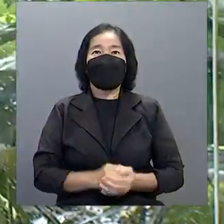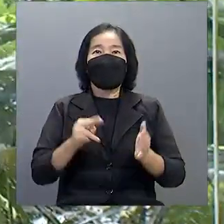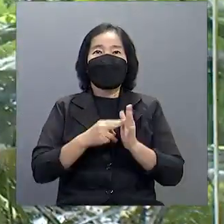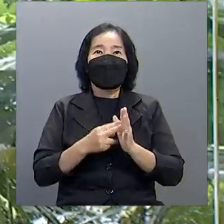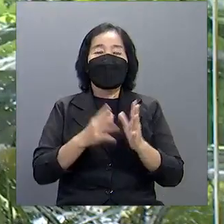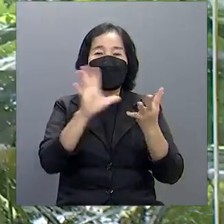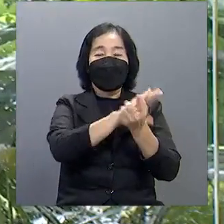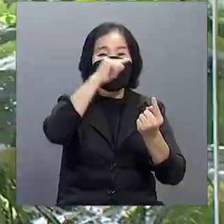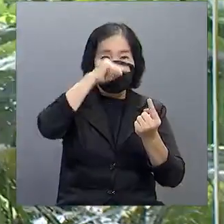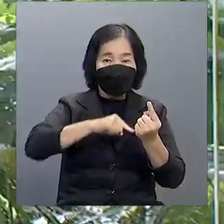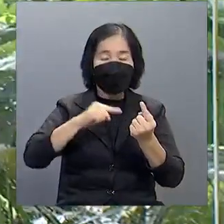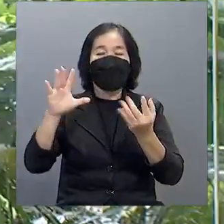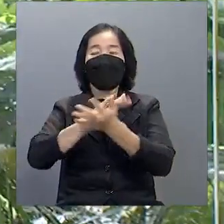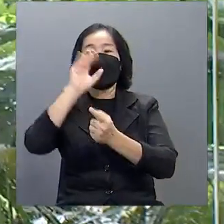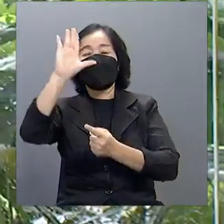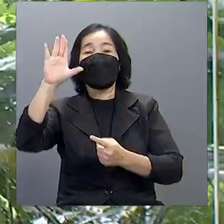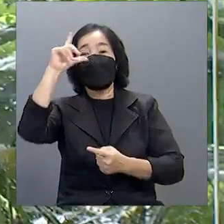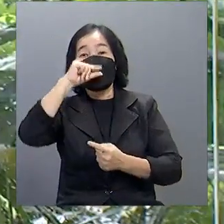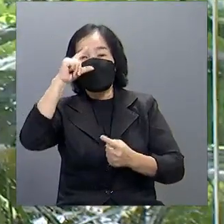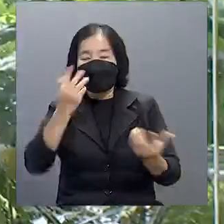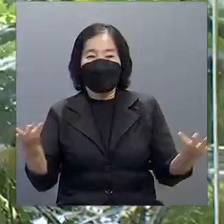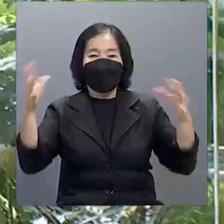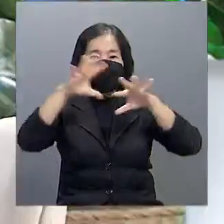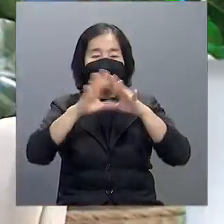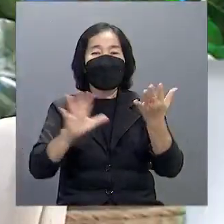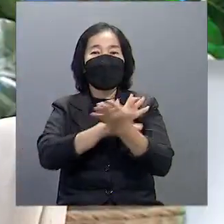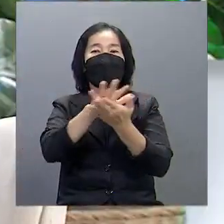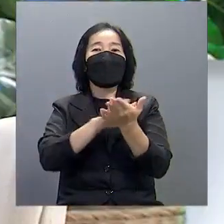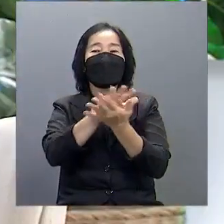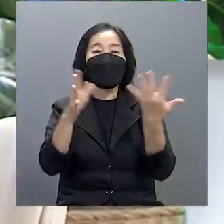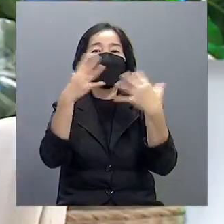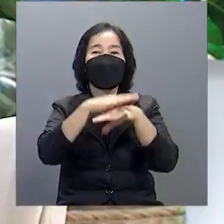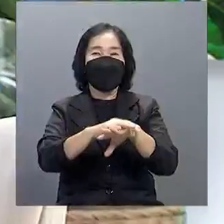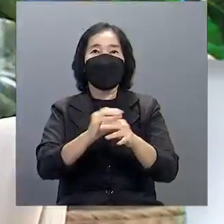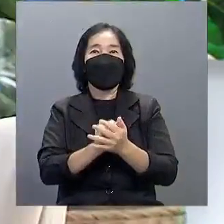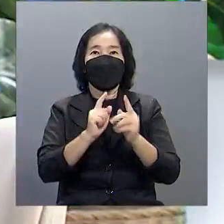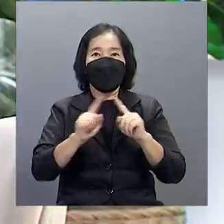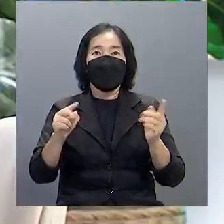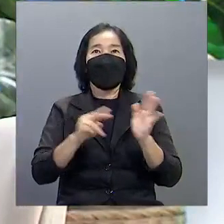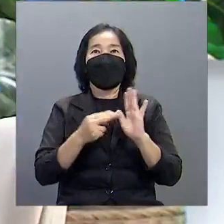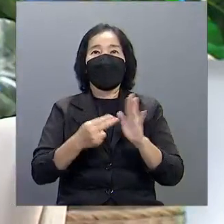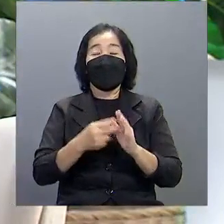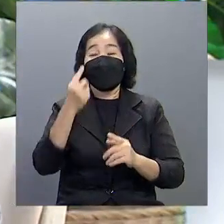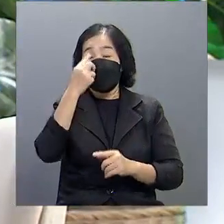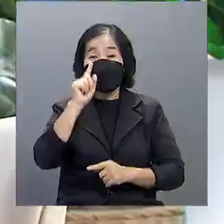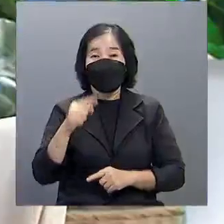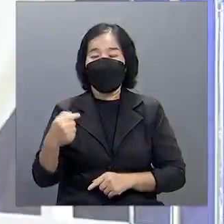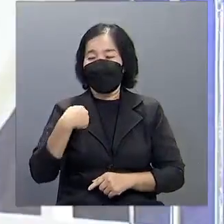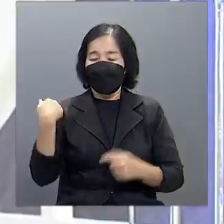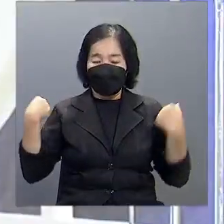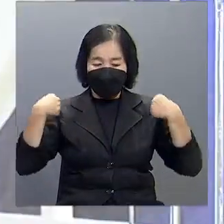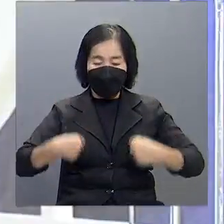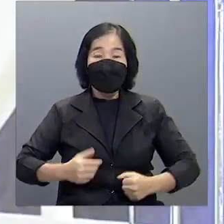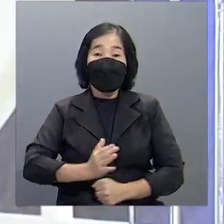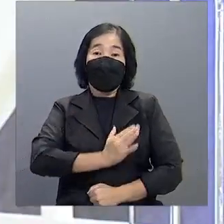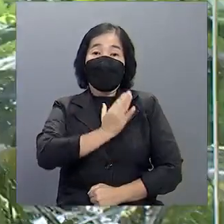แล้วก็ศิลปะที่เป็นวินเทจเนี่ยค่ะมารวมกัน แต่ที่แน่เนี่ยเมื่อกี้ดูในสคริปต์อ่ ะ สื่อสูตรเรียบโก้สื่อถึงผู้หญิง